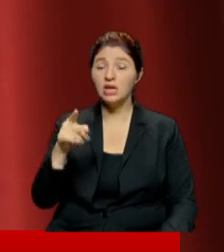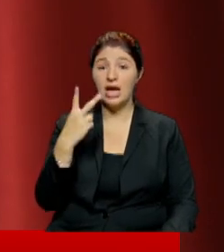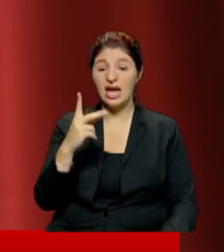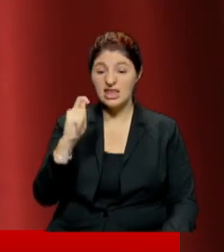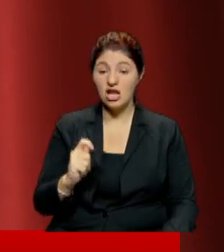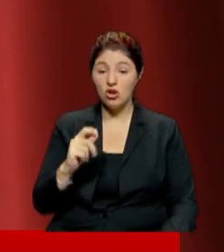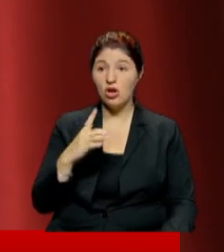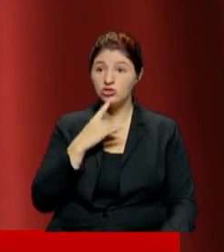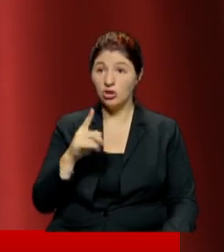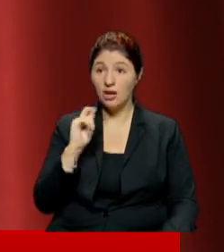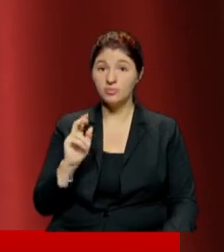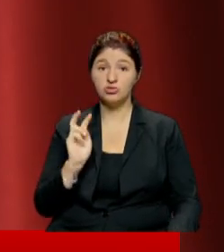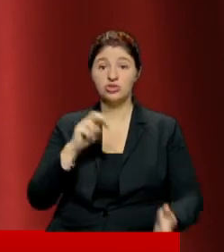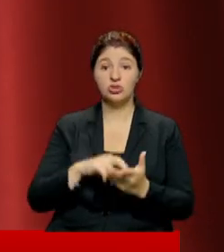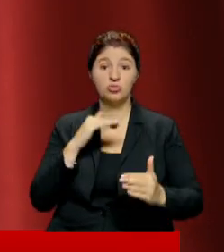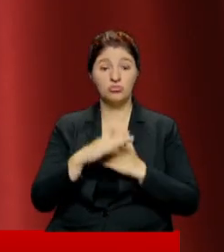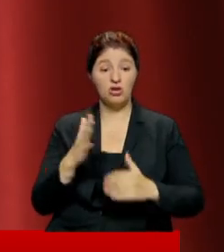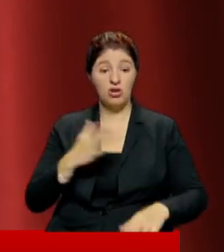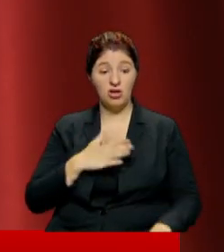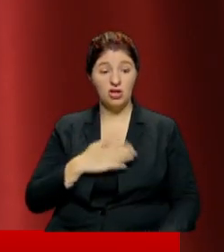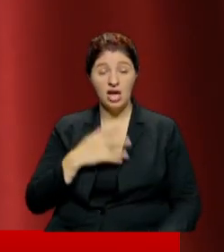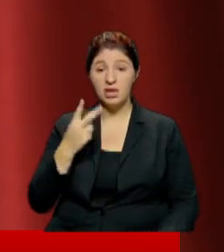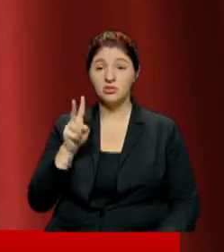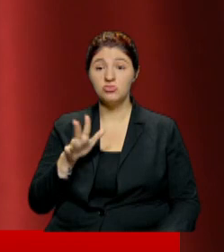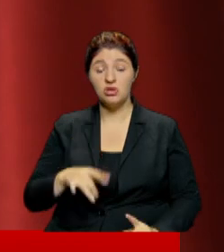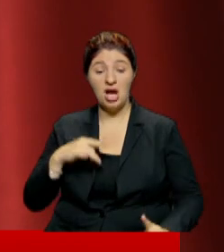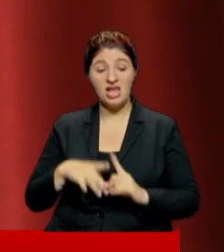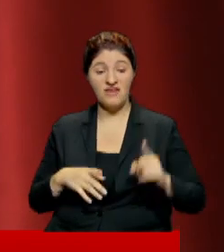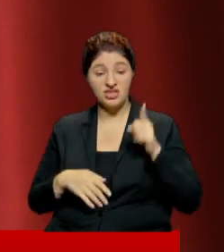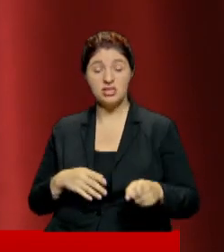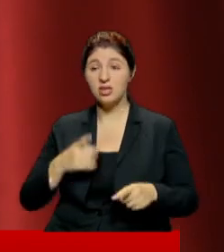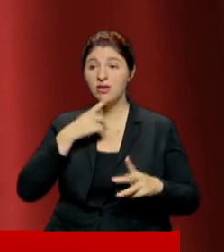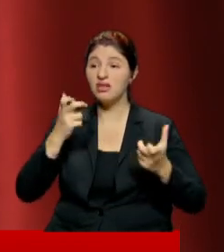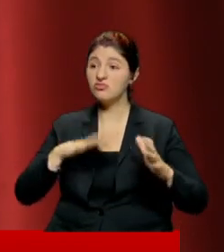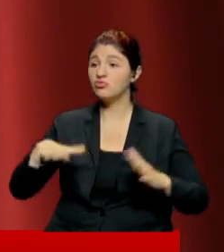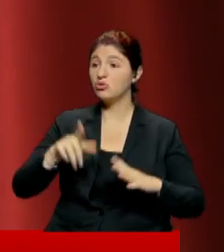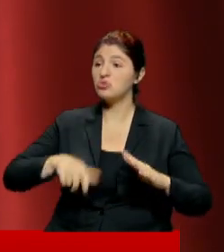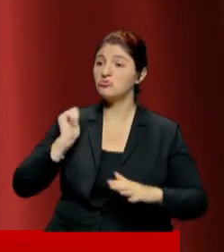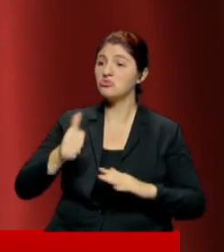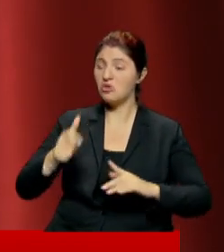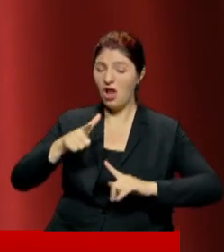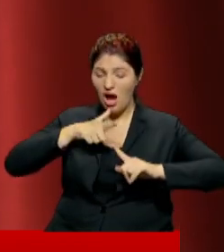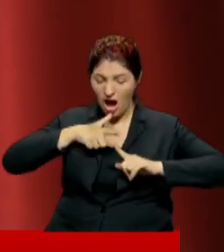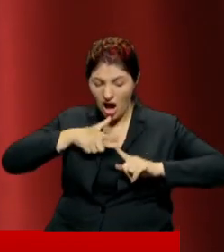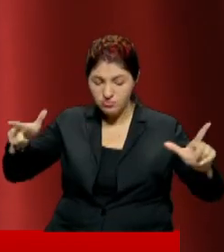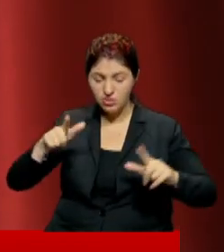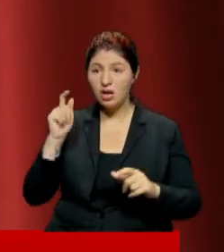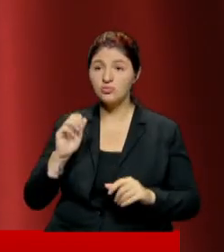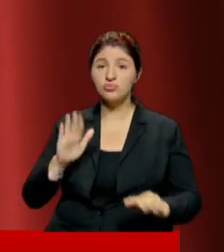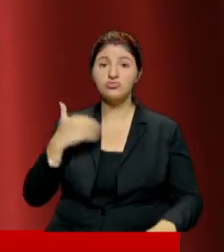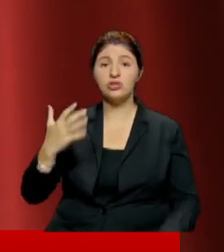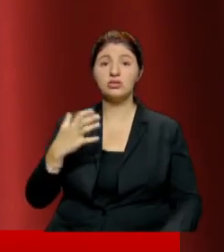2 trilyon vaat edip çıkıp milletin önünü 2020/3 hedefi diye televizyonlarda günlerce Barbar bağırıp